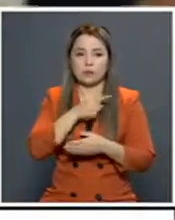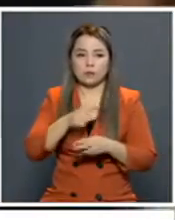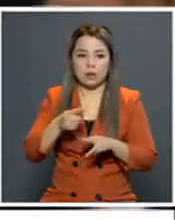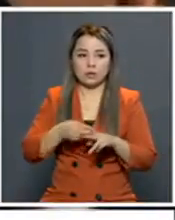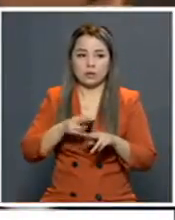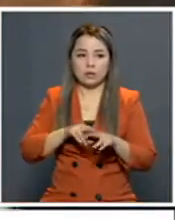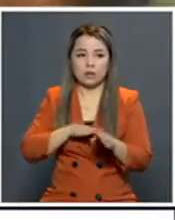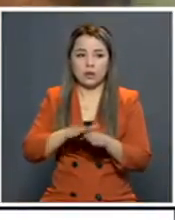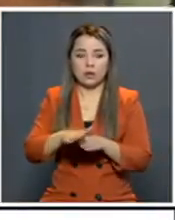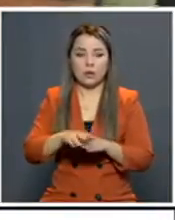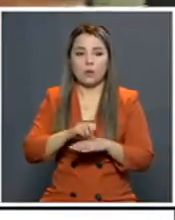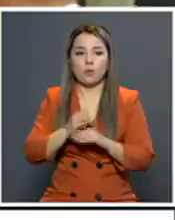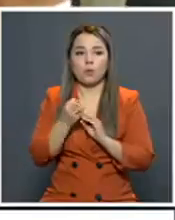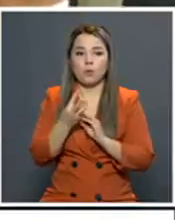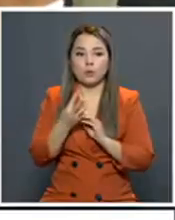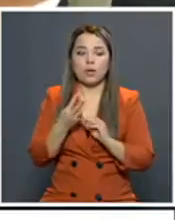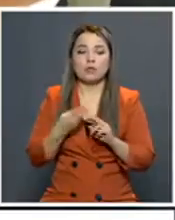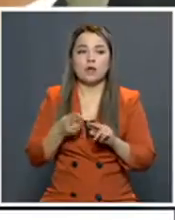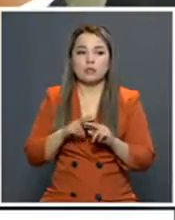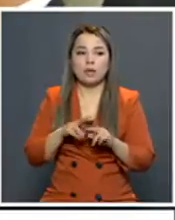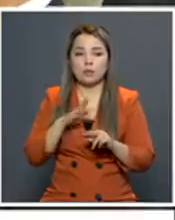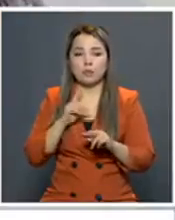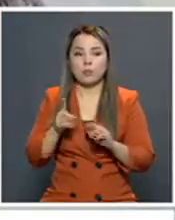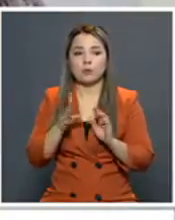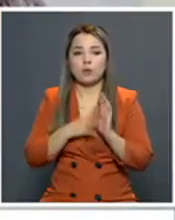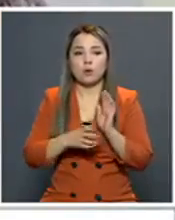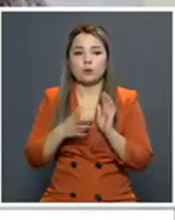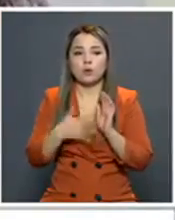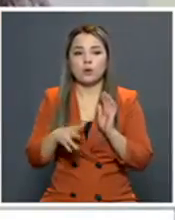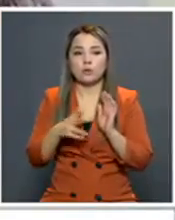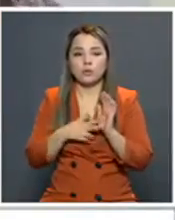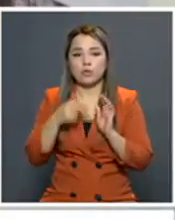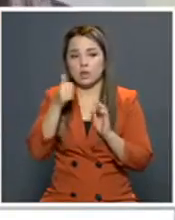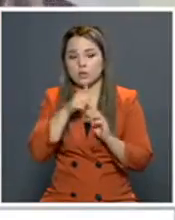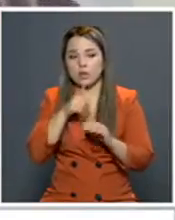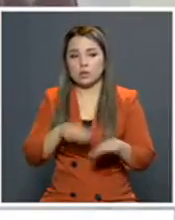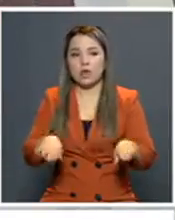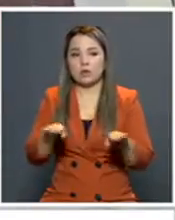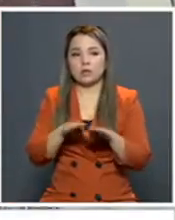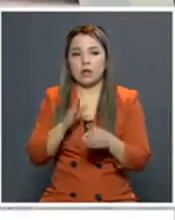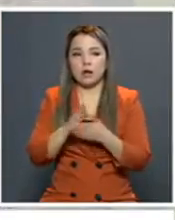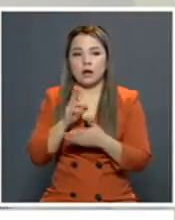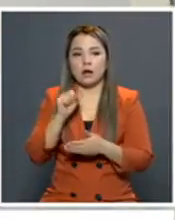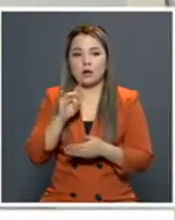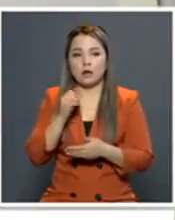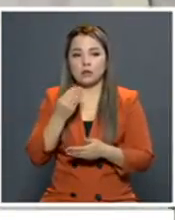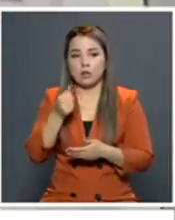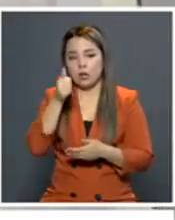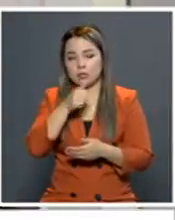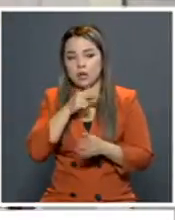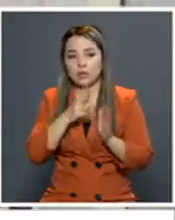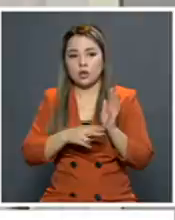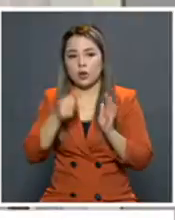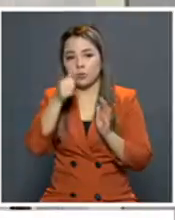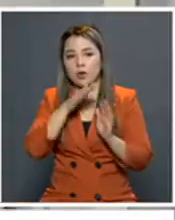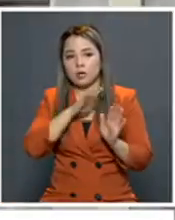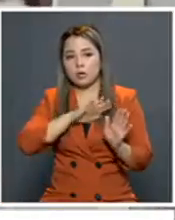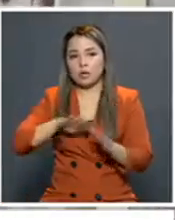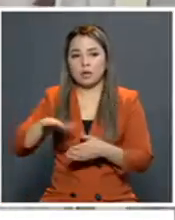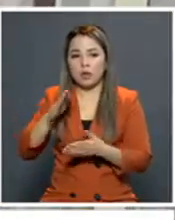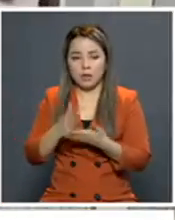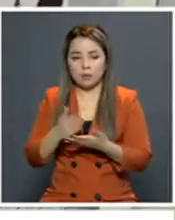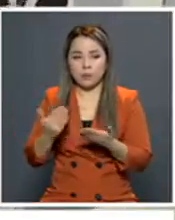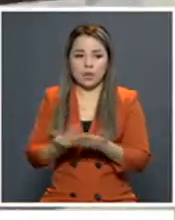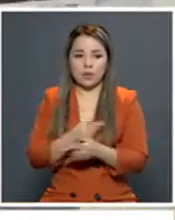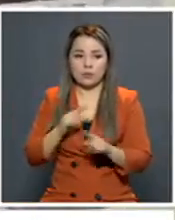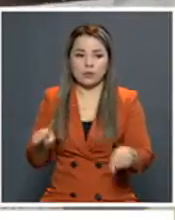үшін 12-ші санынан кейін 1918 жылы қарашада жабылып қалды. Арада 73 жыл салып, Абайдың 150 жылдығы қарсаңында қайта